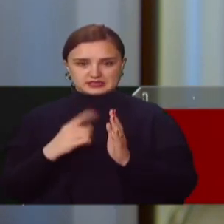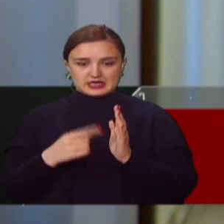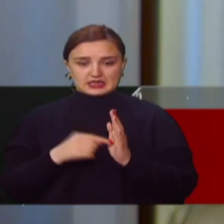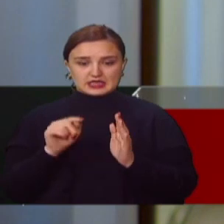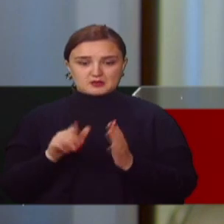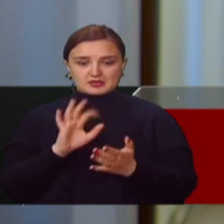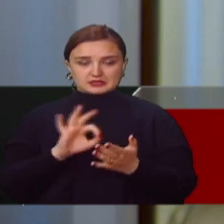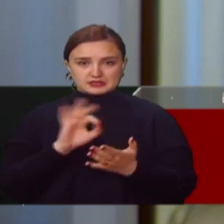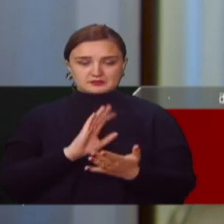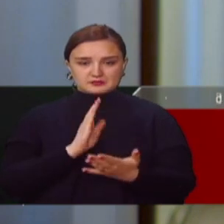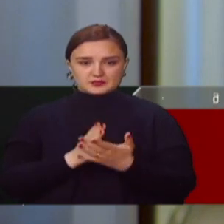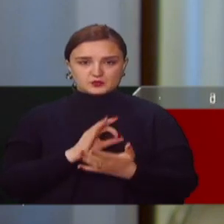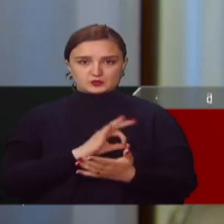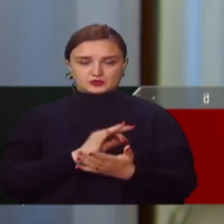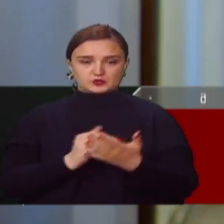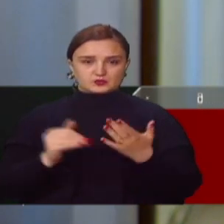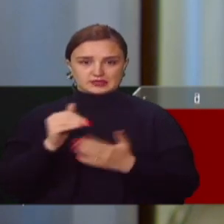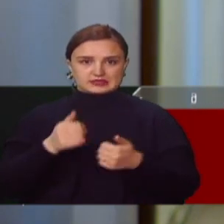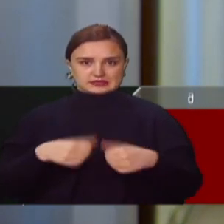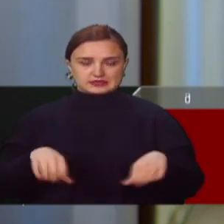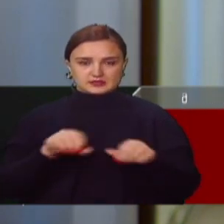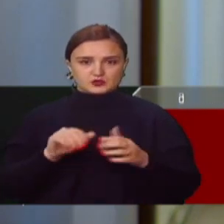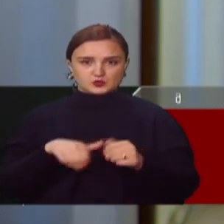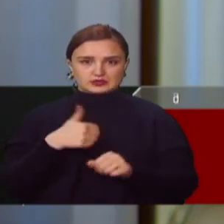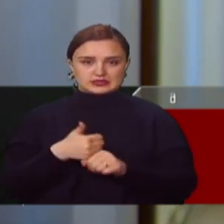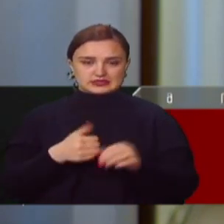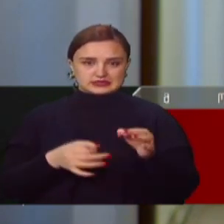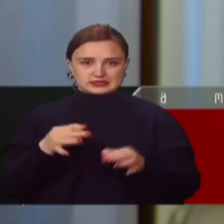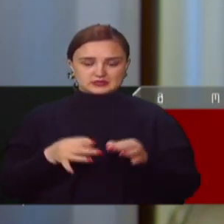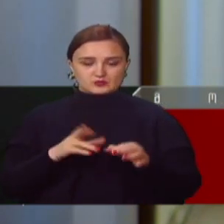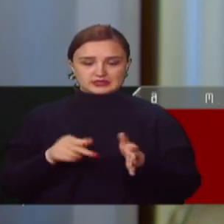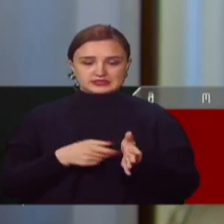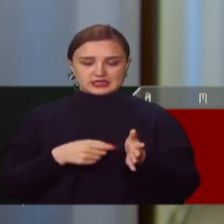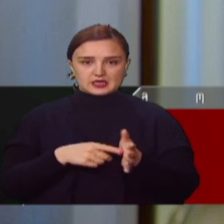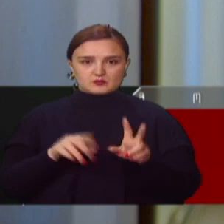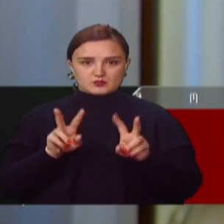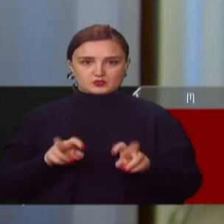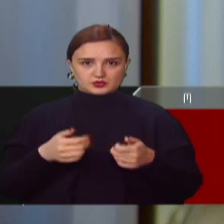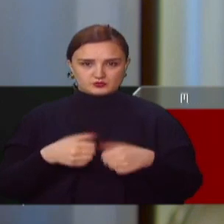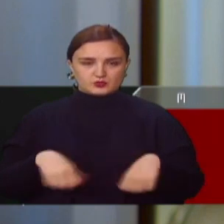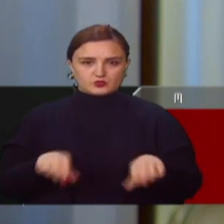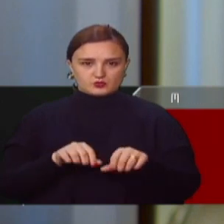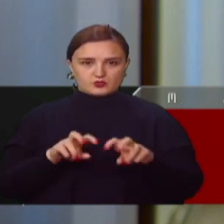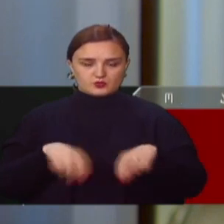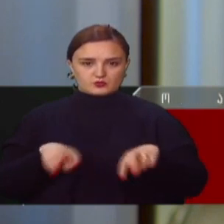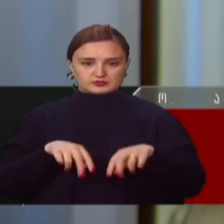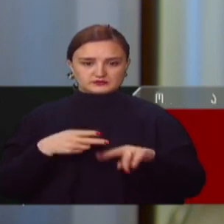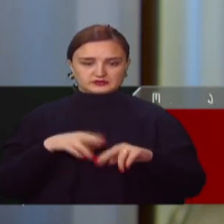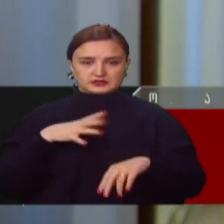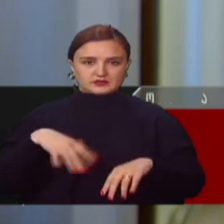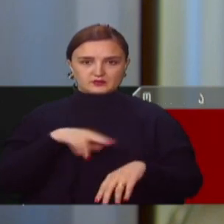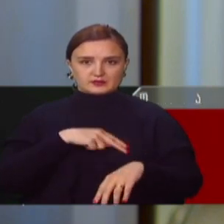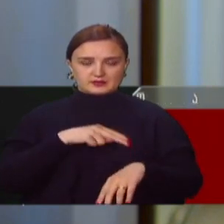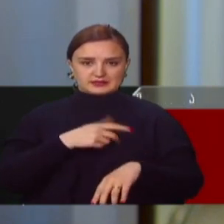პირდაპირ იუსტიციის უმაღლესი საბჭო და უზენაესი სასამართლო და ასევე საგამოძიებო კომისიას დაუჭირო ხარ, იქ ხო საქართველოს პარლამენტის